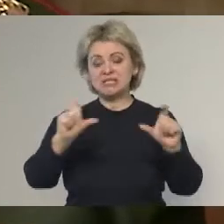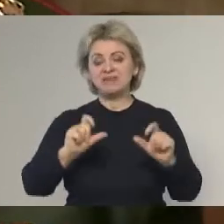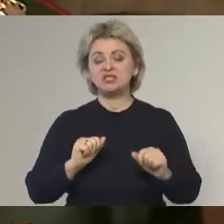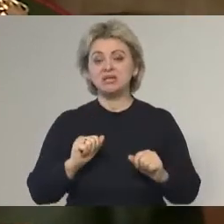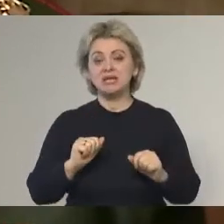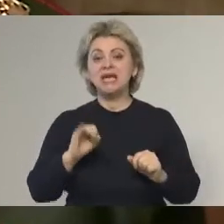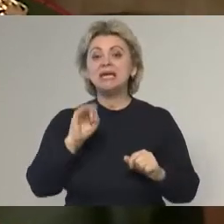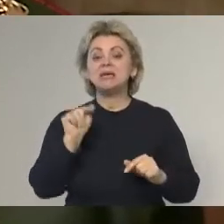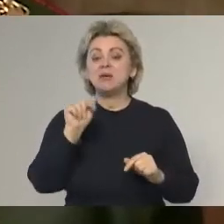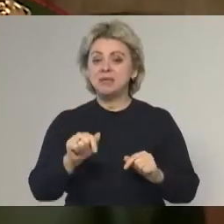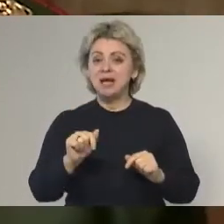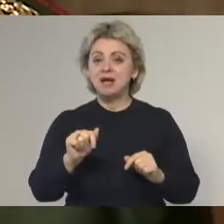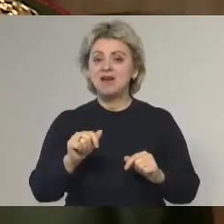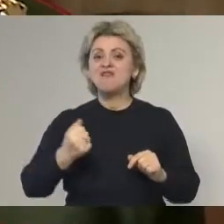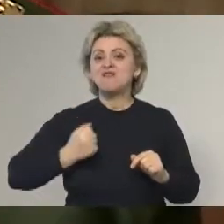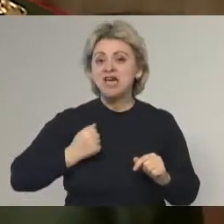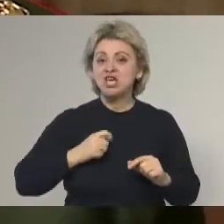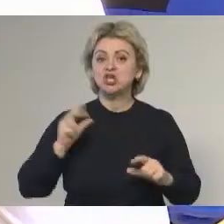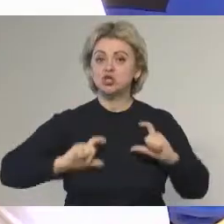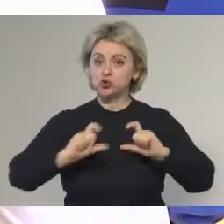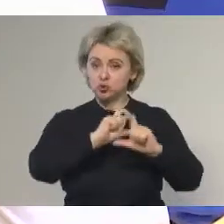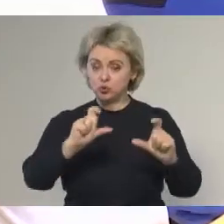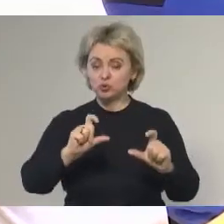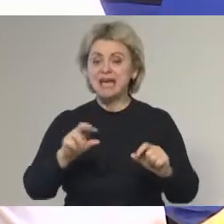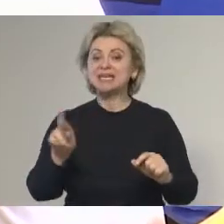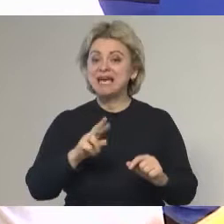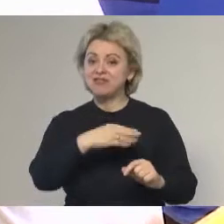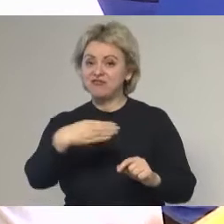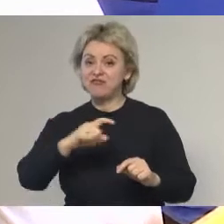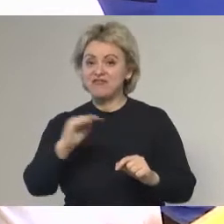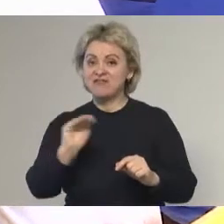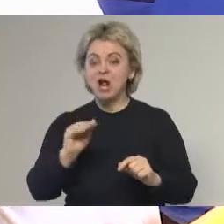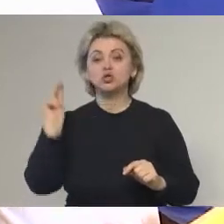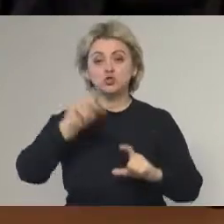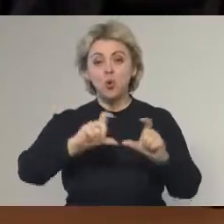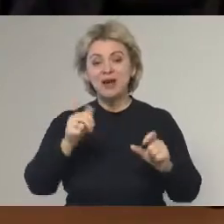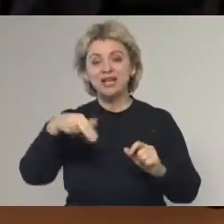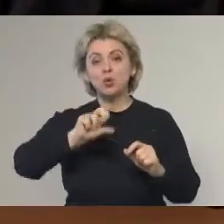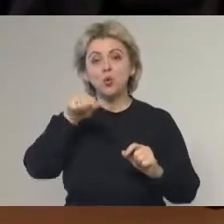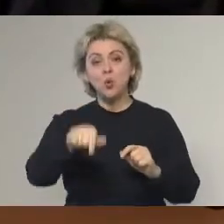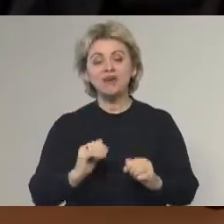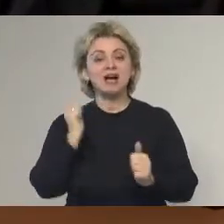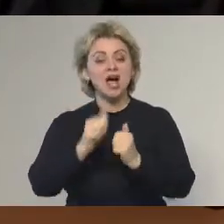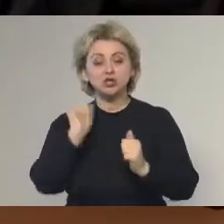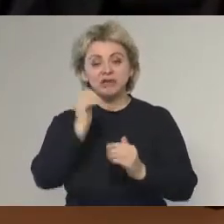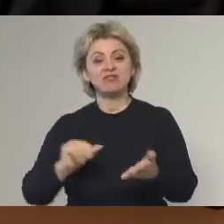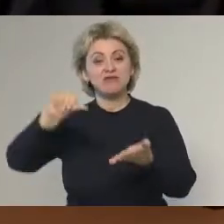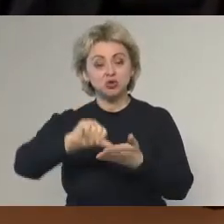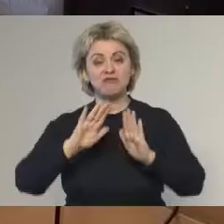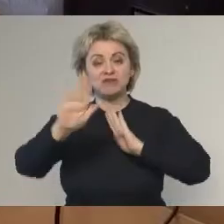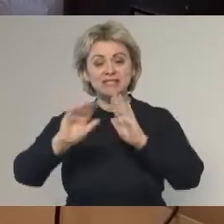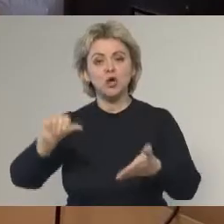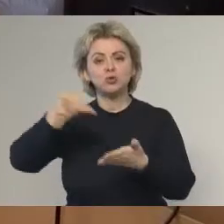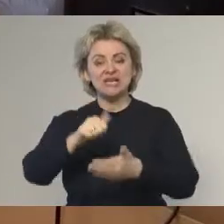заведения. Именно военные институты. С января по февраль школьники Гукова каждый год ходят на выставки, участвуют в